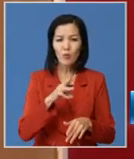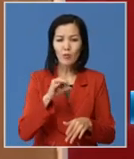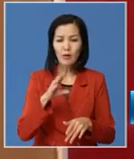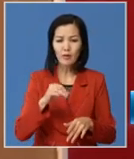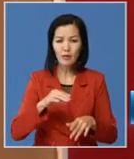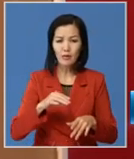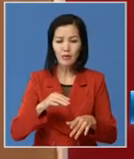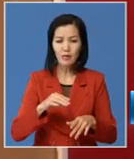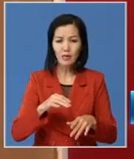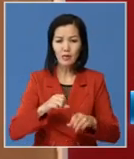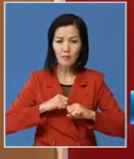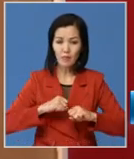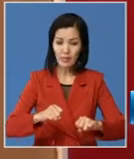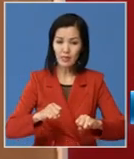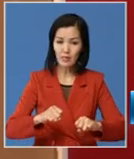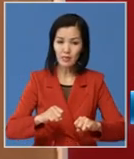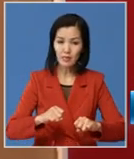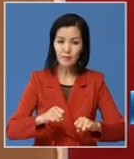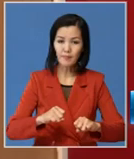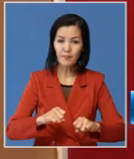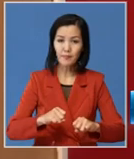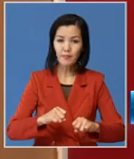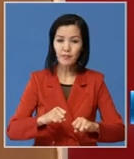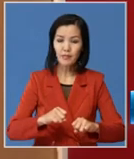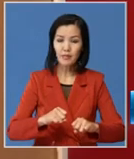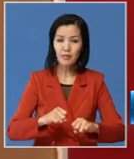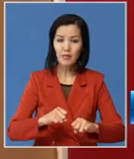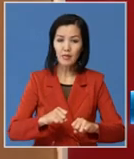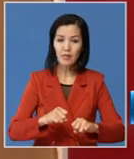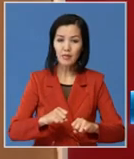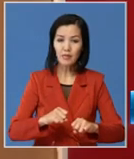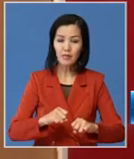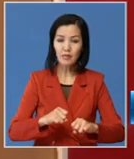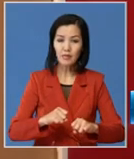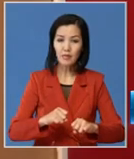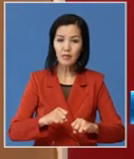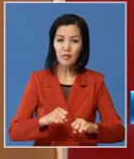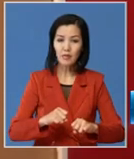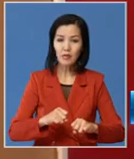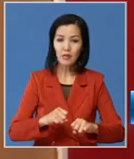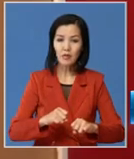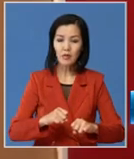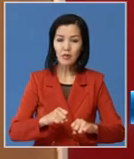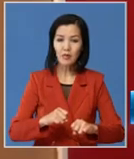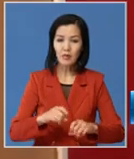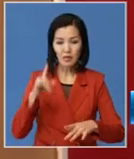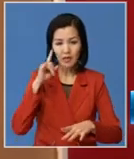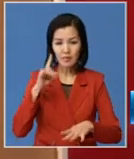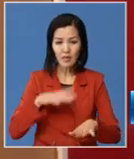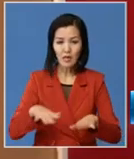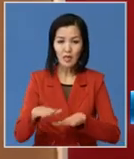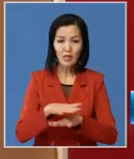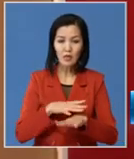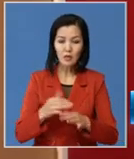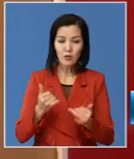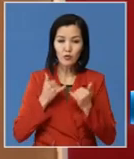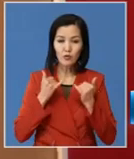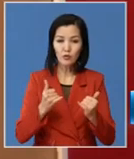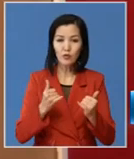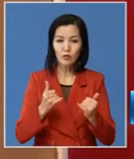жақсы әдістерді үйретеді. Бизнес форумда Қазақстандағы жобалауды басқарудың тетігі және проблемалар талқыланды. Басқосу тақырыбына